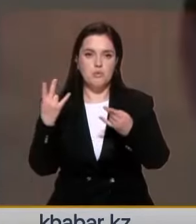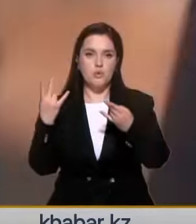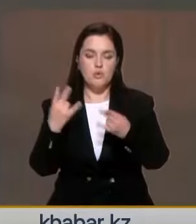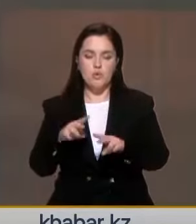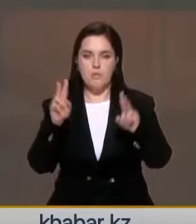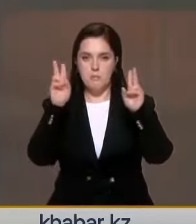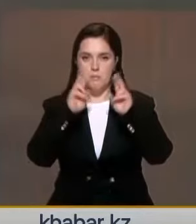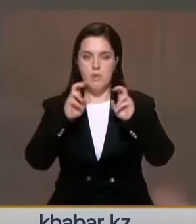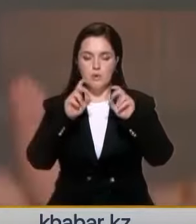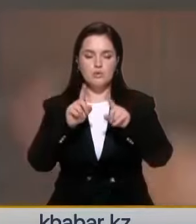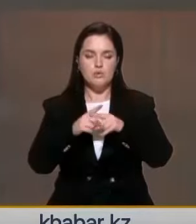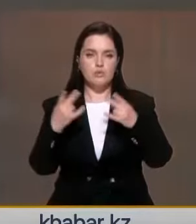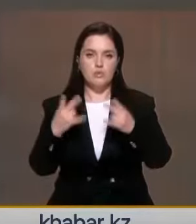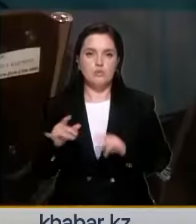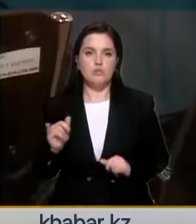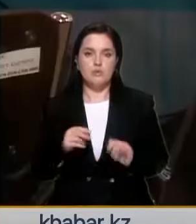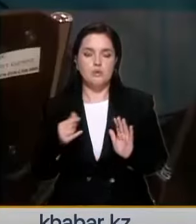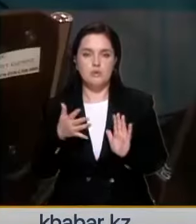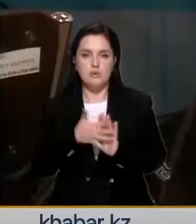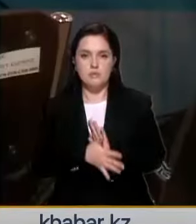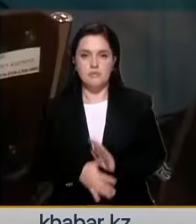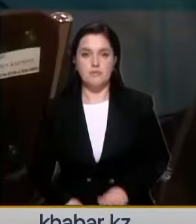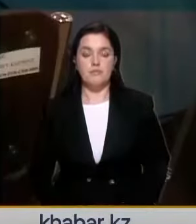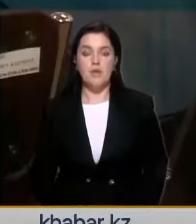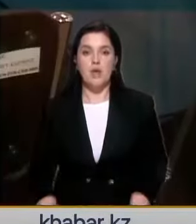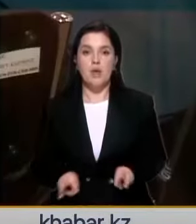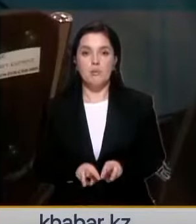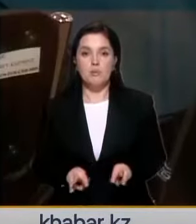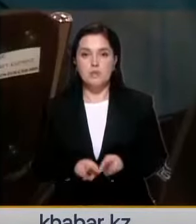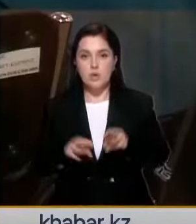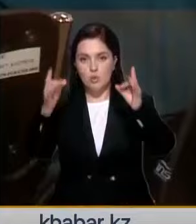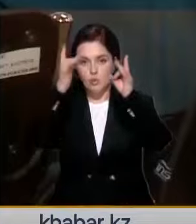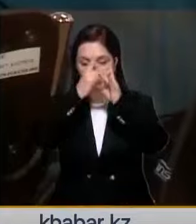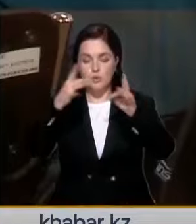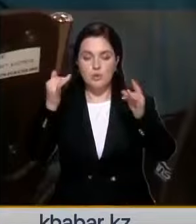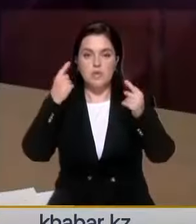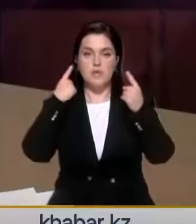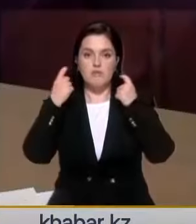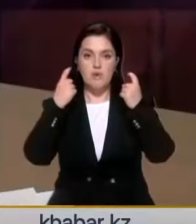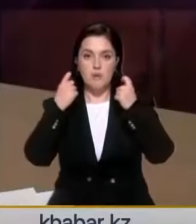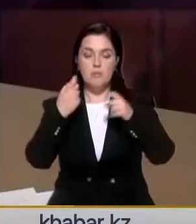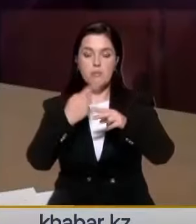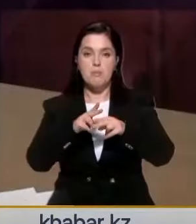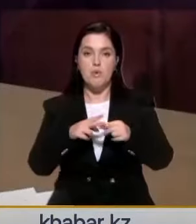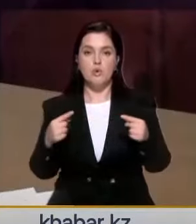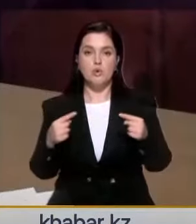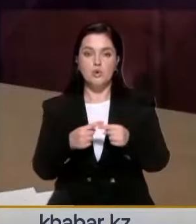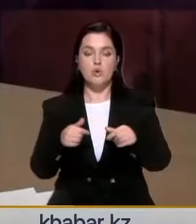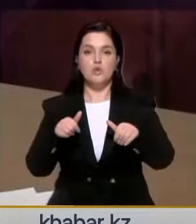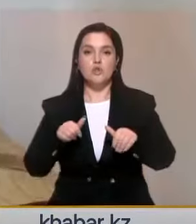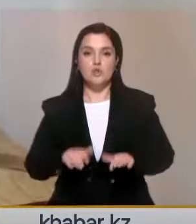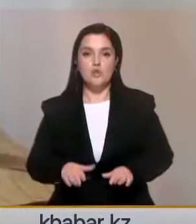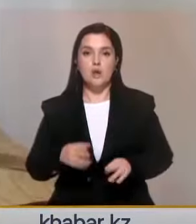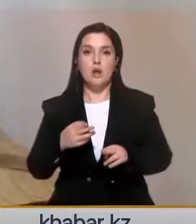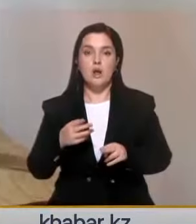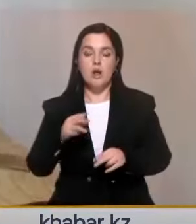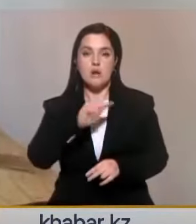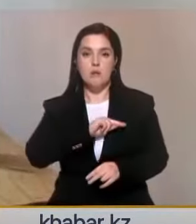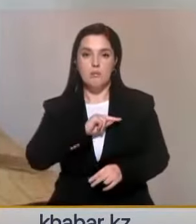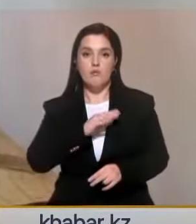ирт уходят их де сообщили что конкретных решений по введению изменений в работу